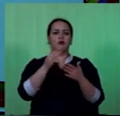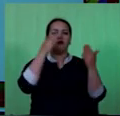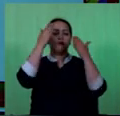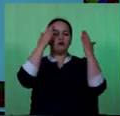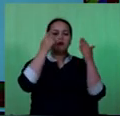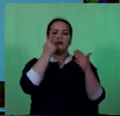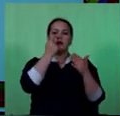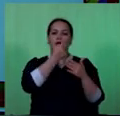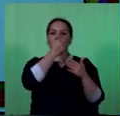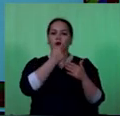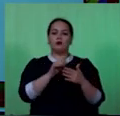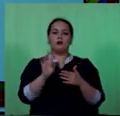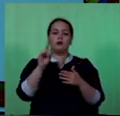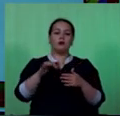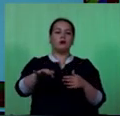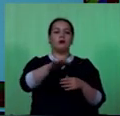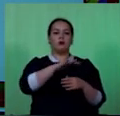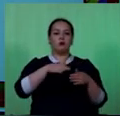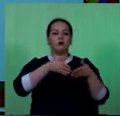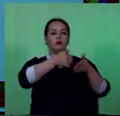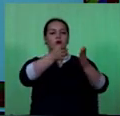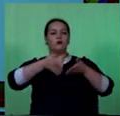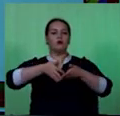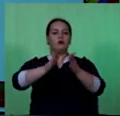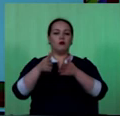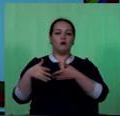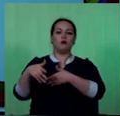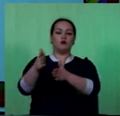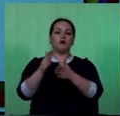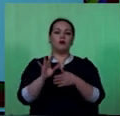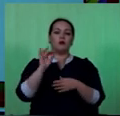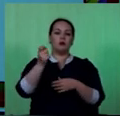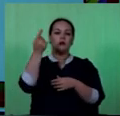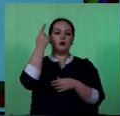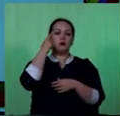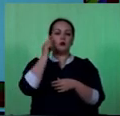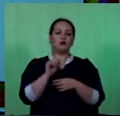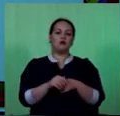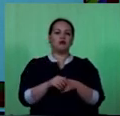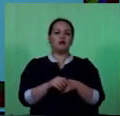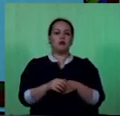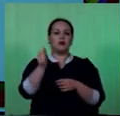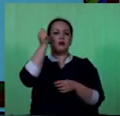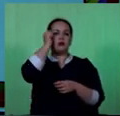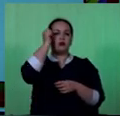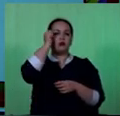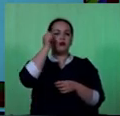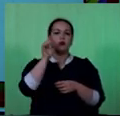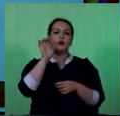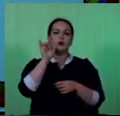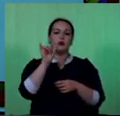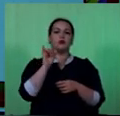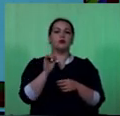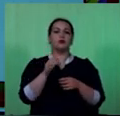глазами на поля на дальнюю межу и подумал дай ка я на память у дороги